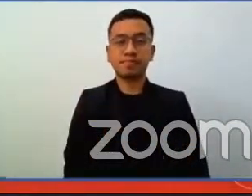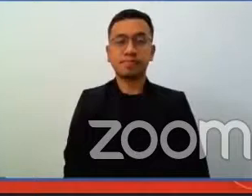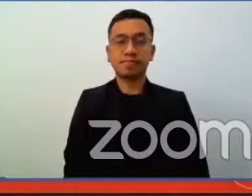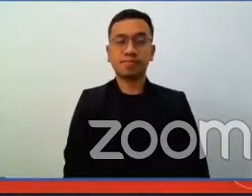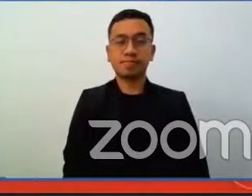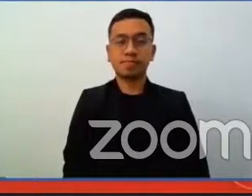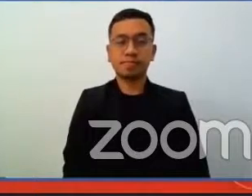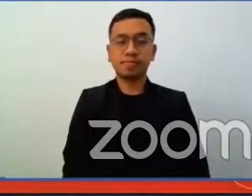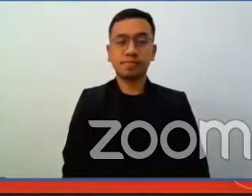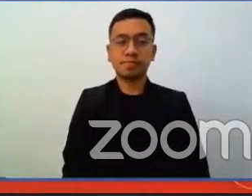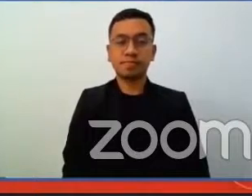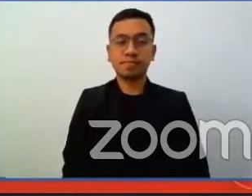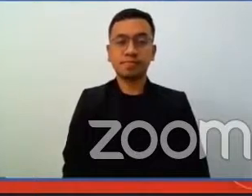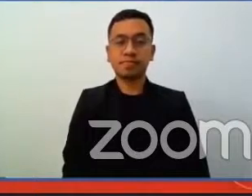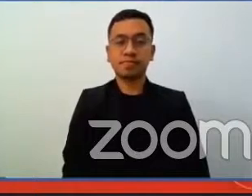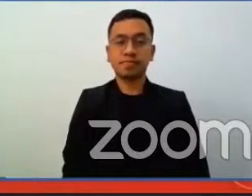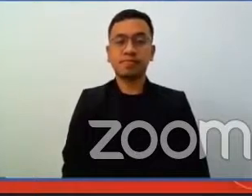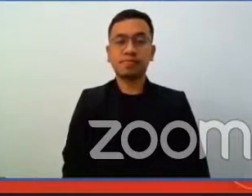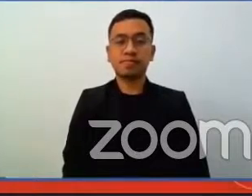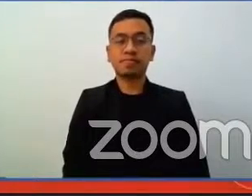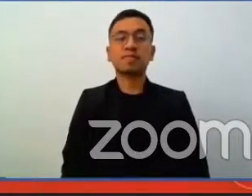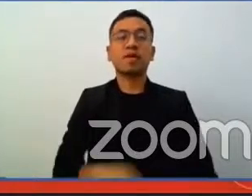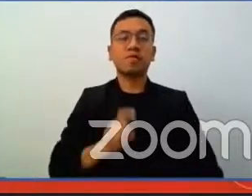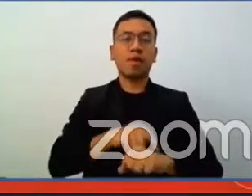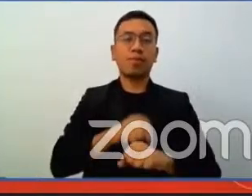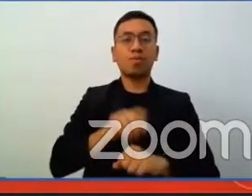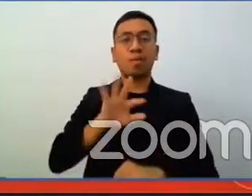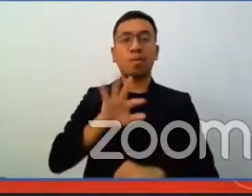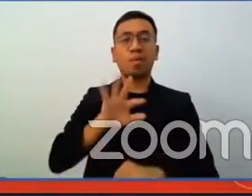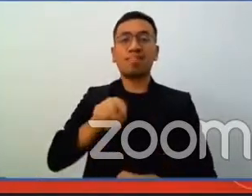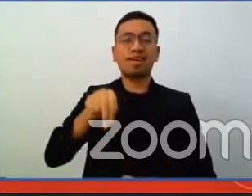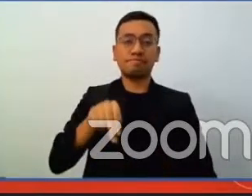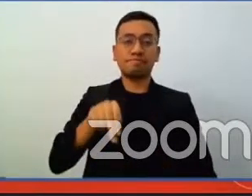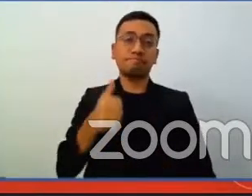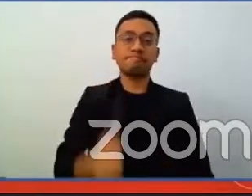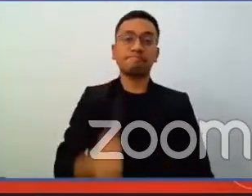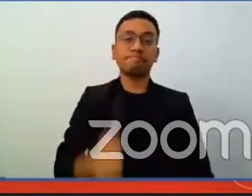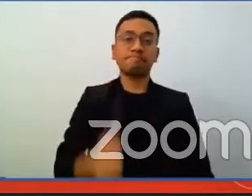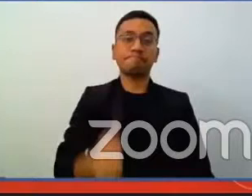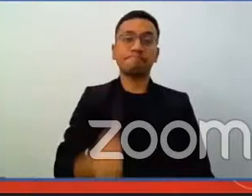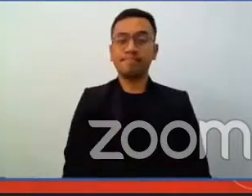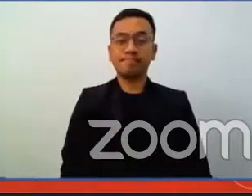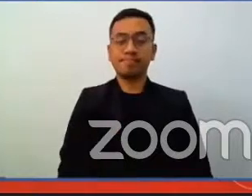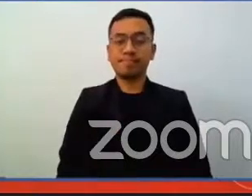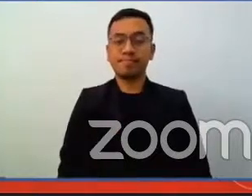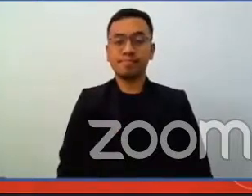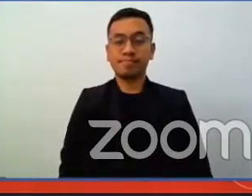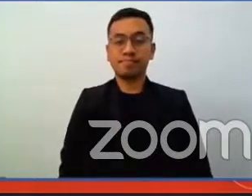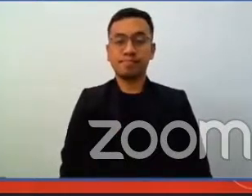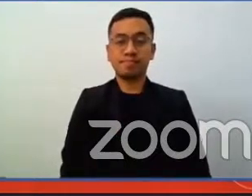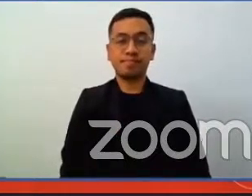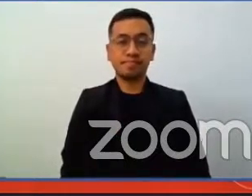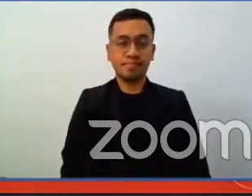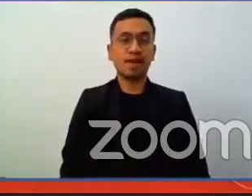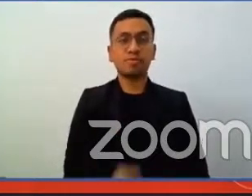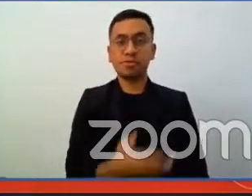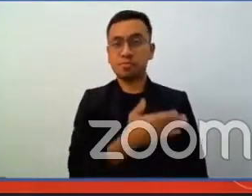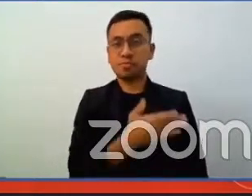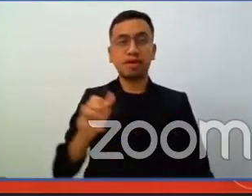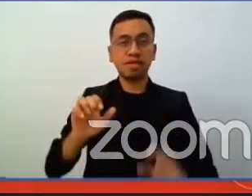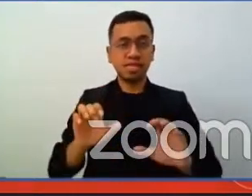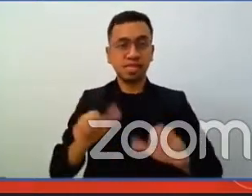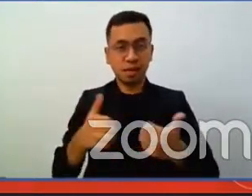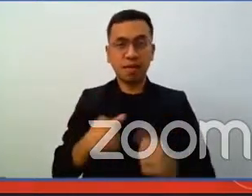Andi, kurang dari 5 menit lagi, waktunya Pak Andi ya. Oke, siap. Nah, tadi, ya, siap. Jadi nanti Bapak Ibu